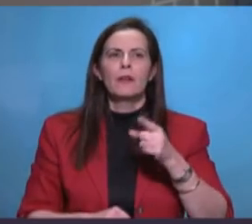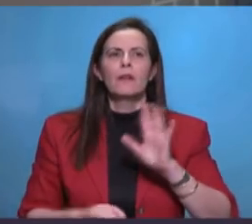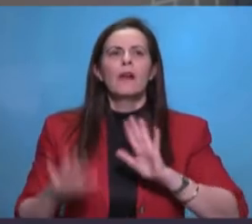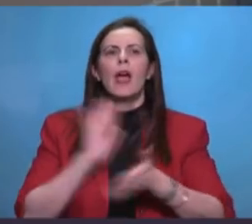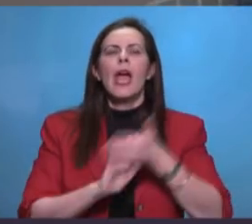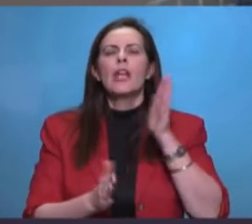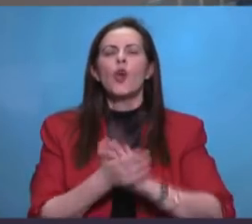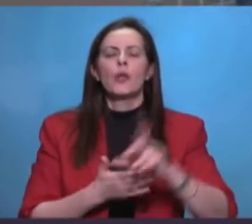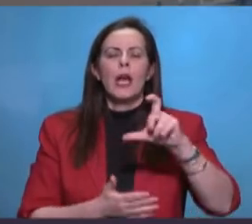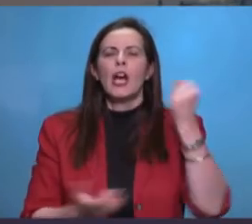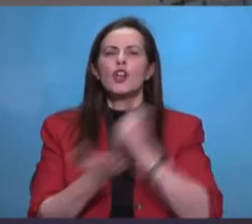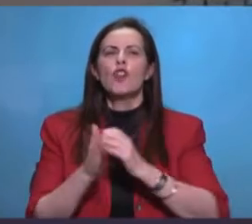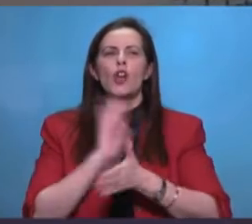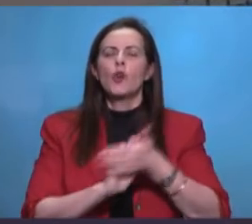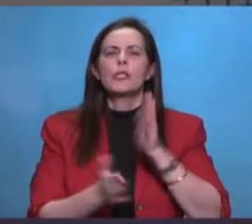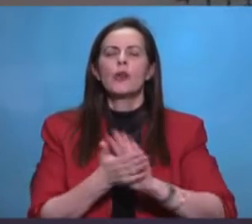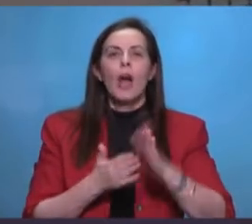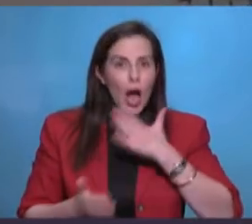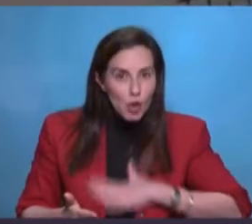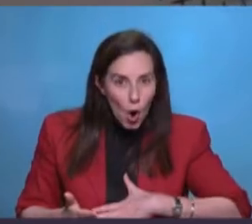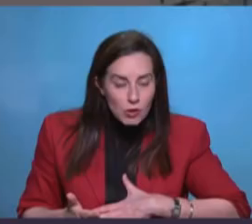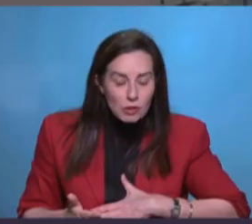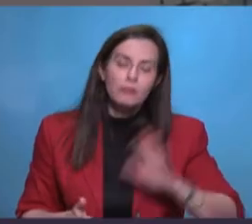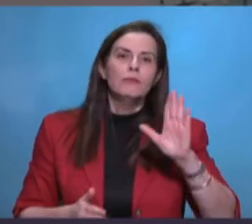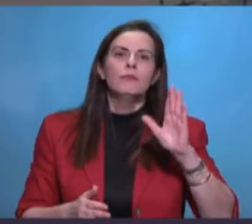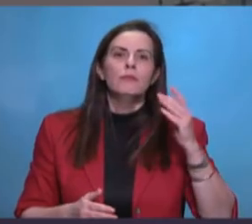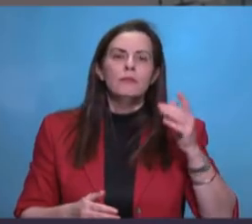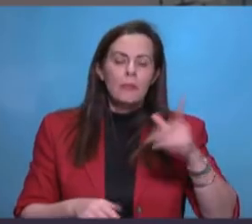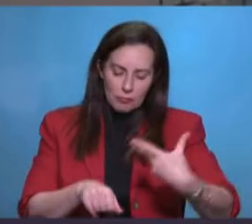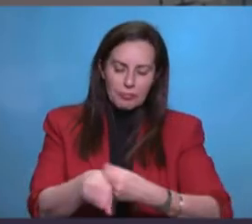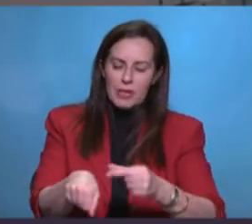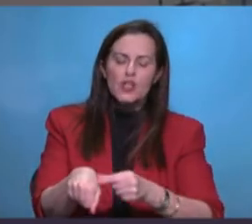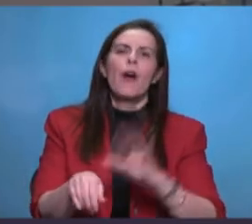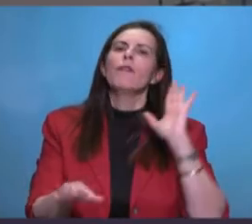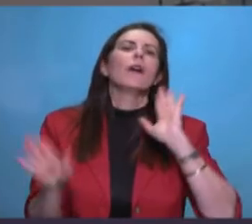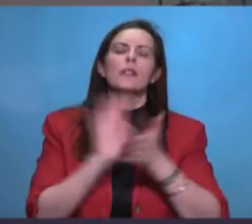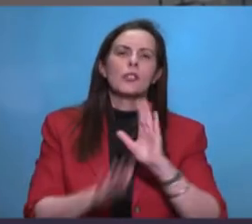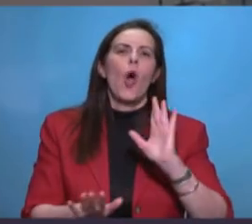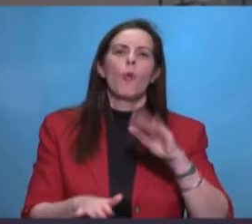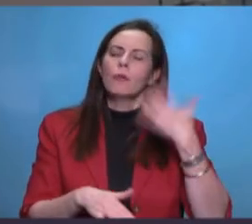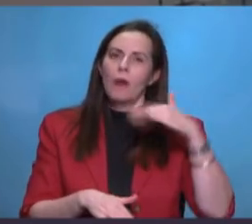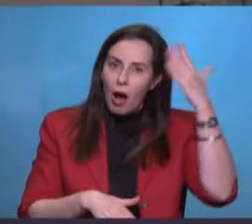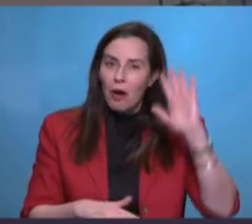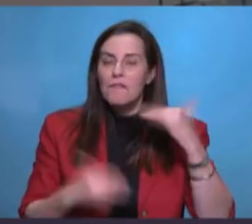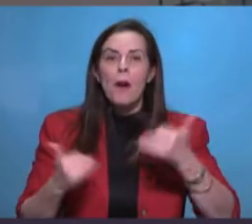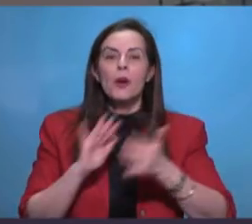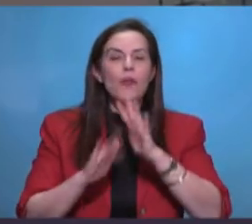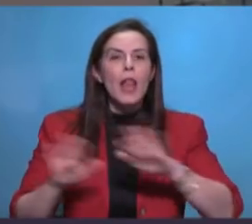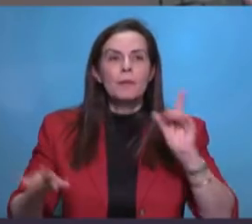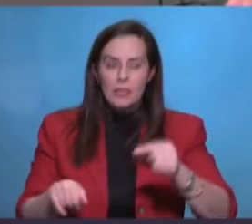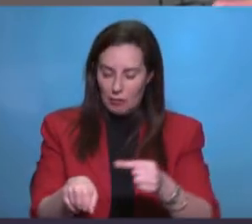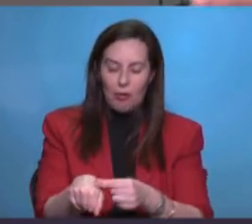יותר כרטיסי פלסטיק של רב-קו, אתם רוצים לנסוע ברב-קו, קחו מזרק, תשימו צ'יפ מתחת ליד, ומעכשיו הילדים שלכם